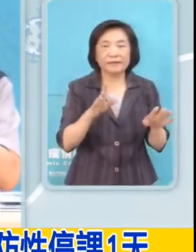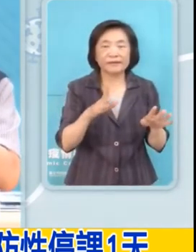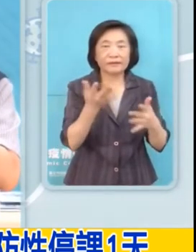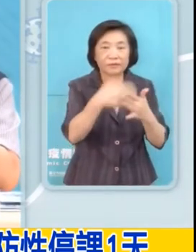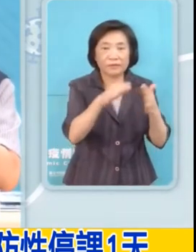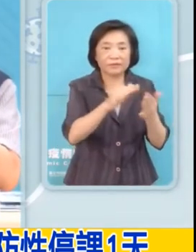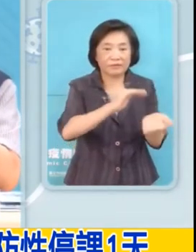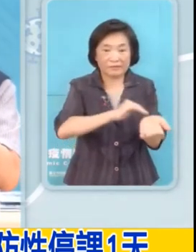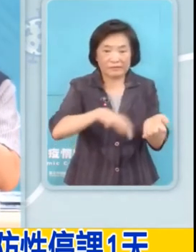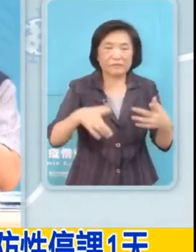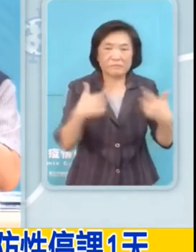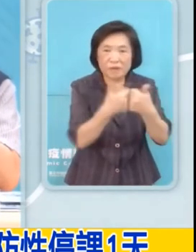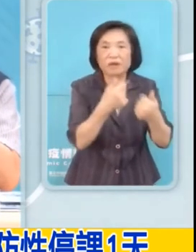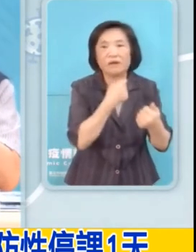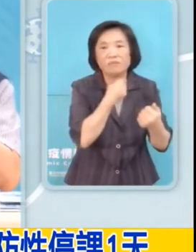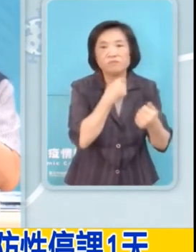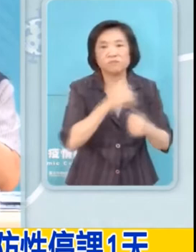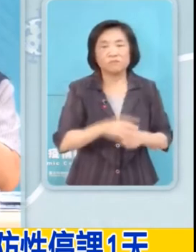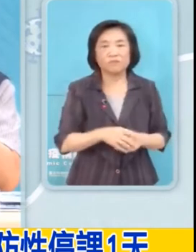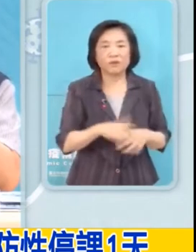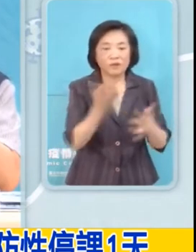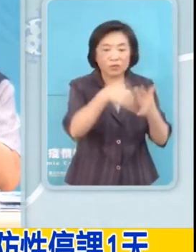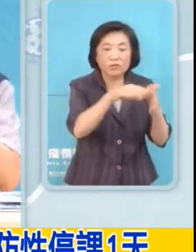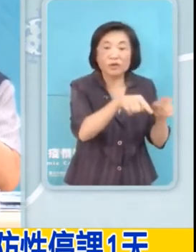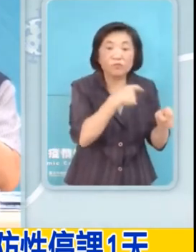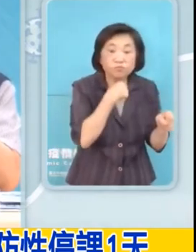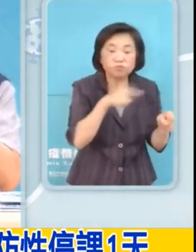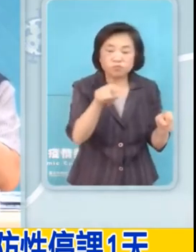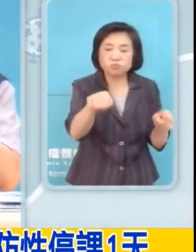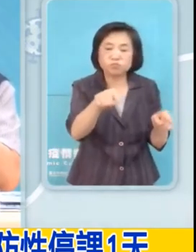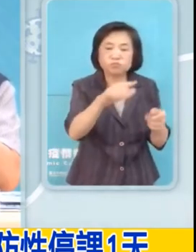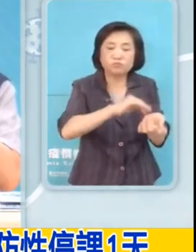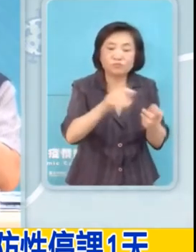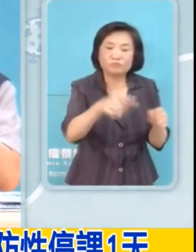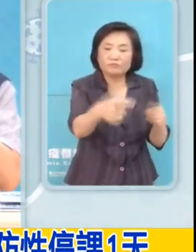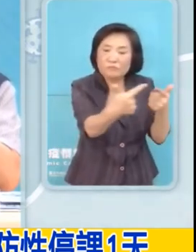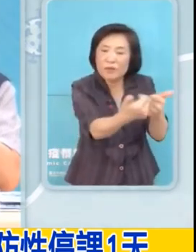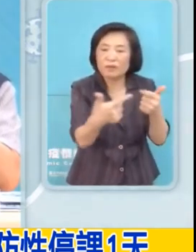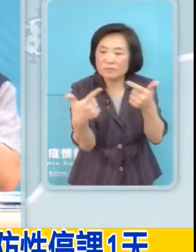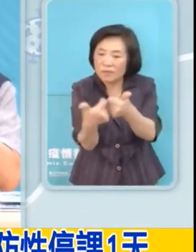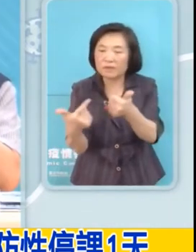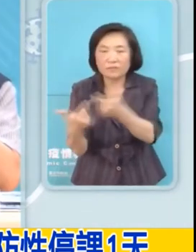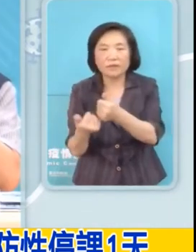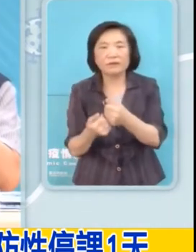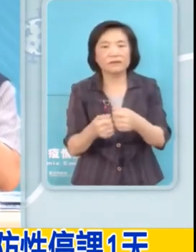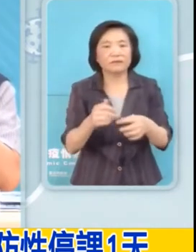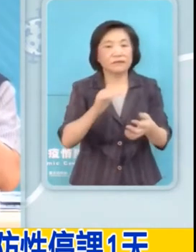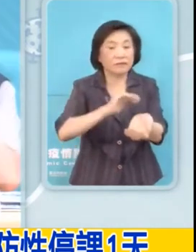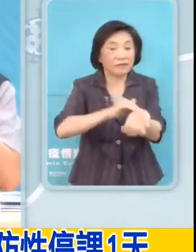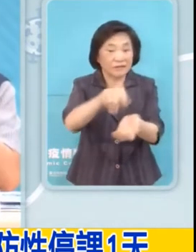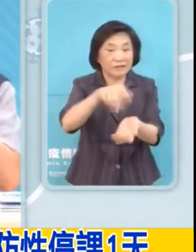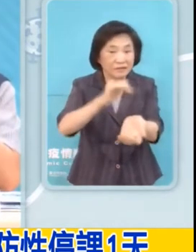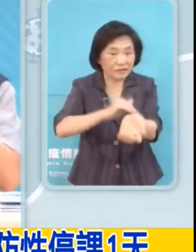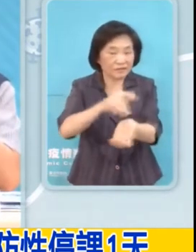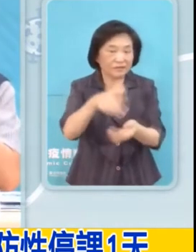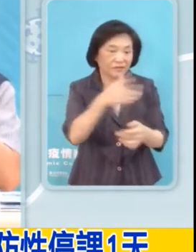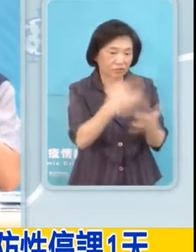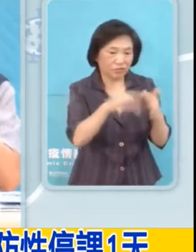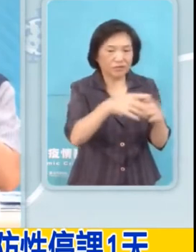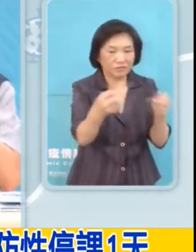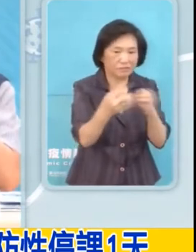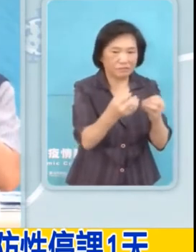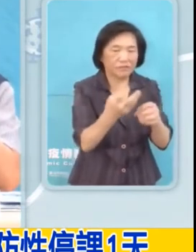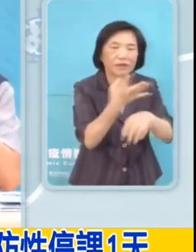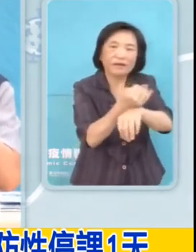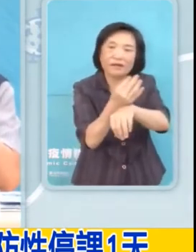校跟医院做配对，就是哪一个学校是由哪一个医院来负责，然后再由医院来跟学校来协调